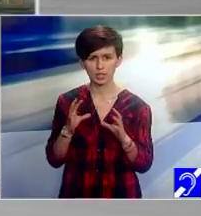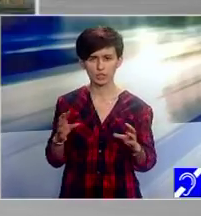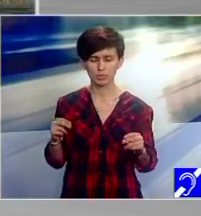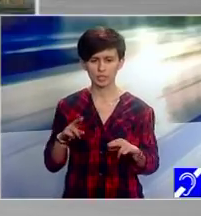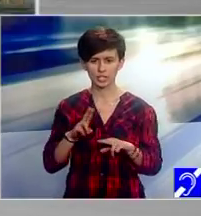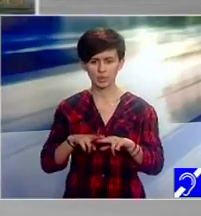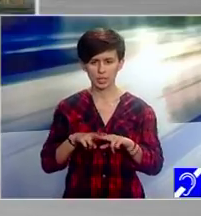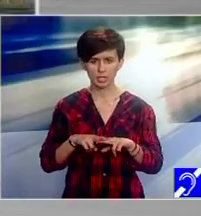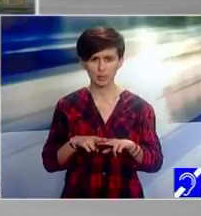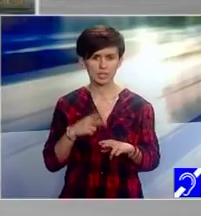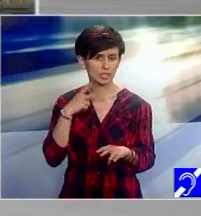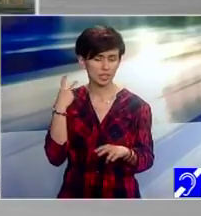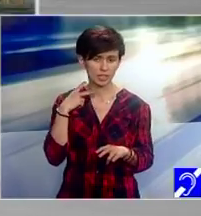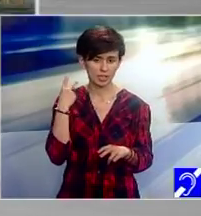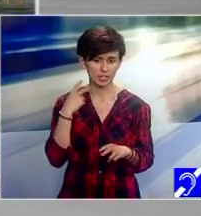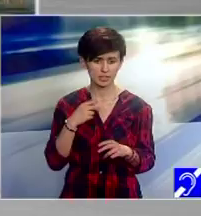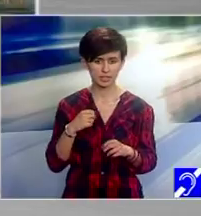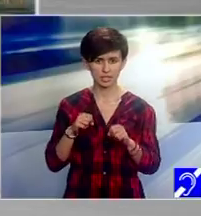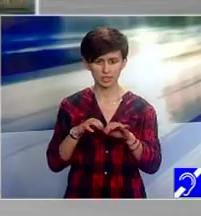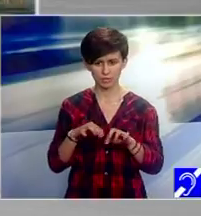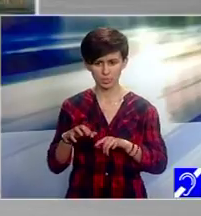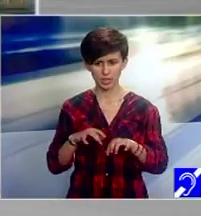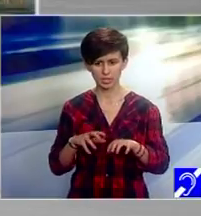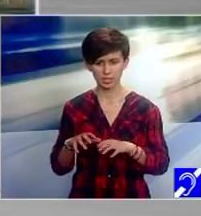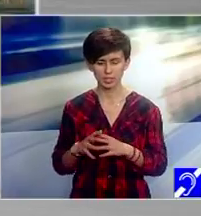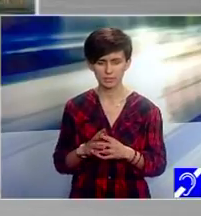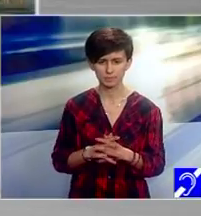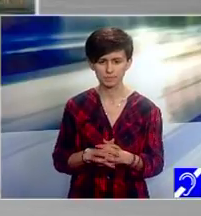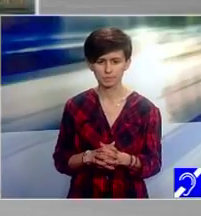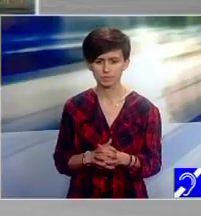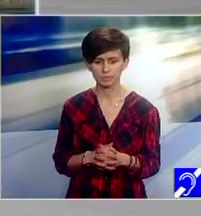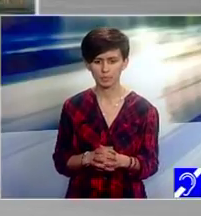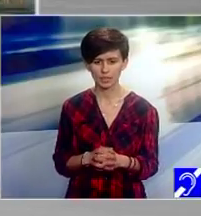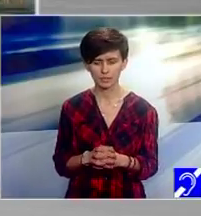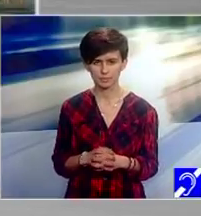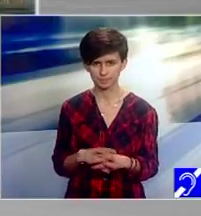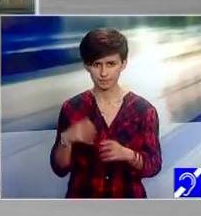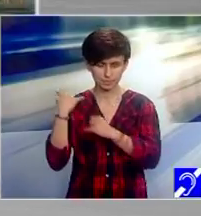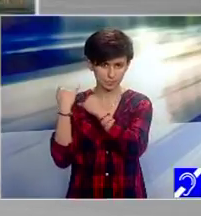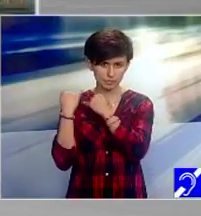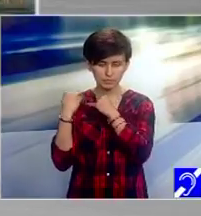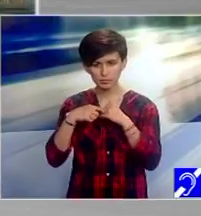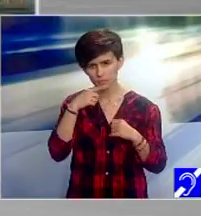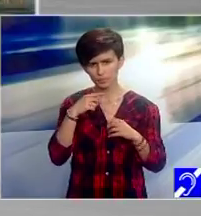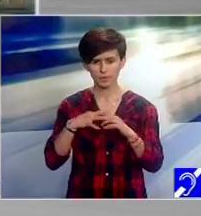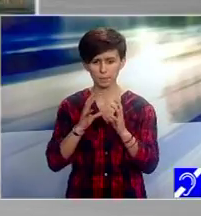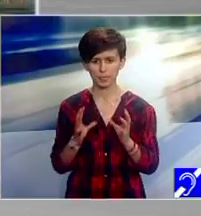matematică, engleză, informatică, la clasa 8-a, istorie, limba